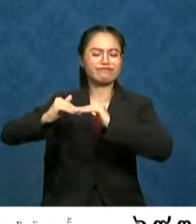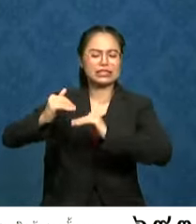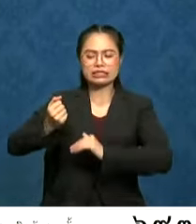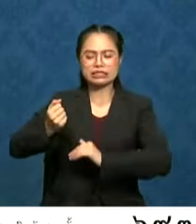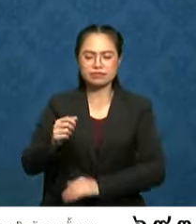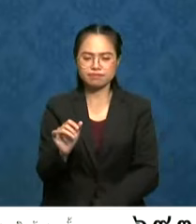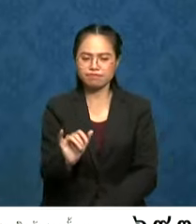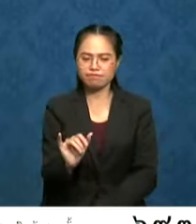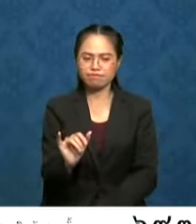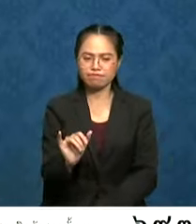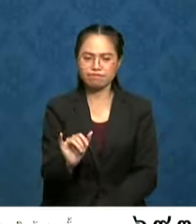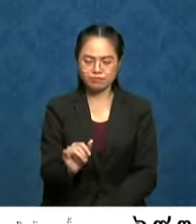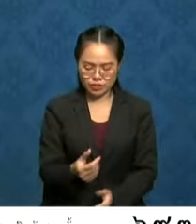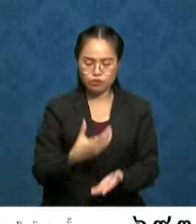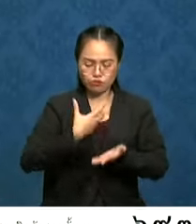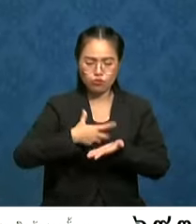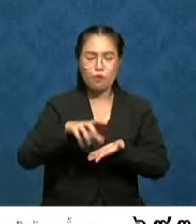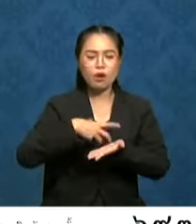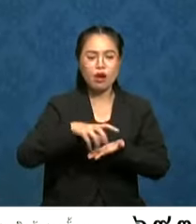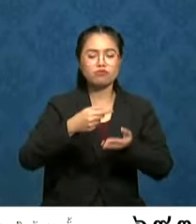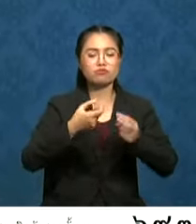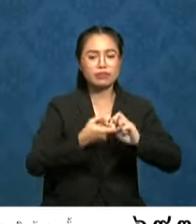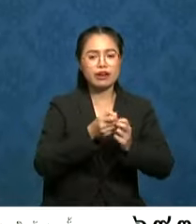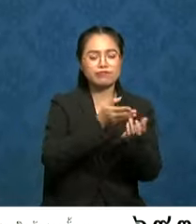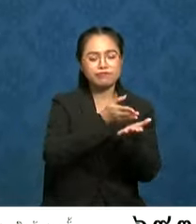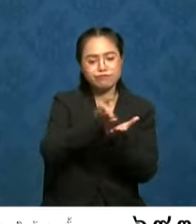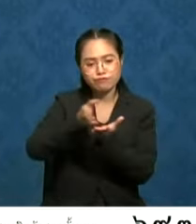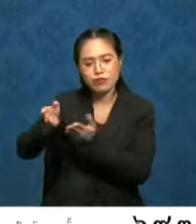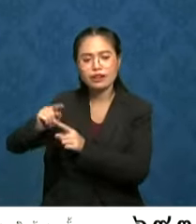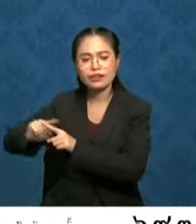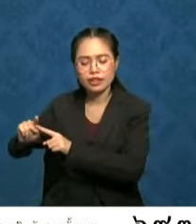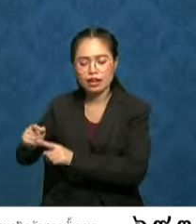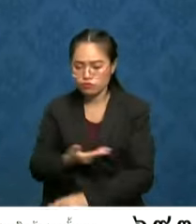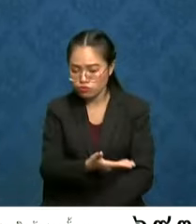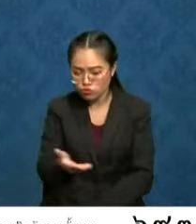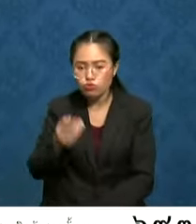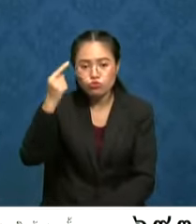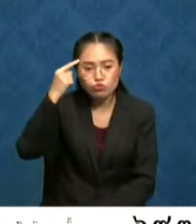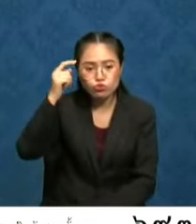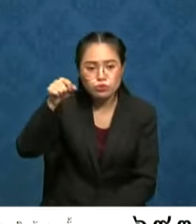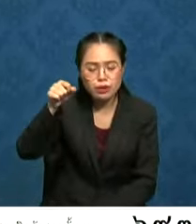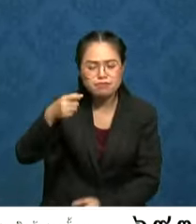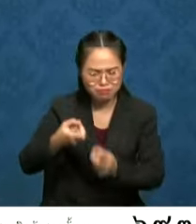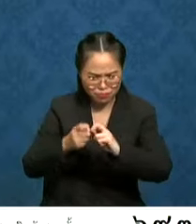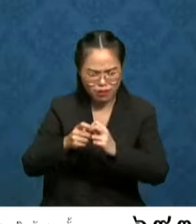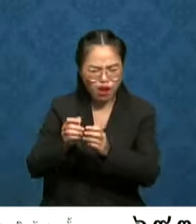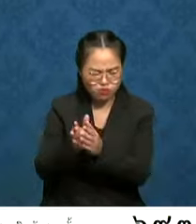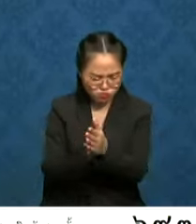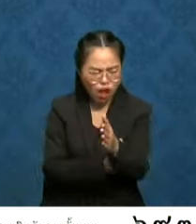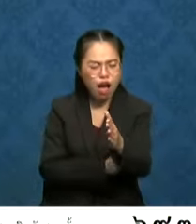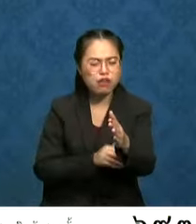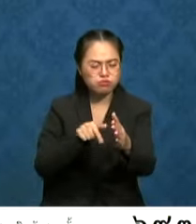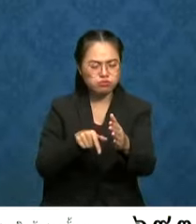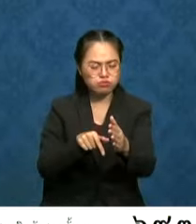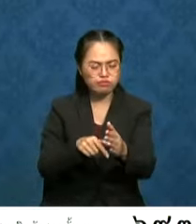จากปัญหาที่ผมกล่าวทั้งหมดมานี้หลายปัญหาผมเชื่อว่าทุกท่านรู้ดีครับว่าไม่ใช่ปัญหาใหม่ของประเทศหลาย